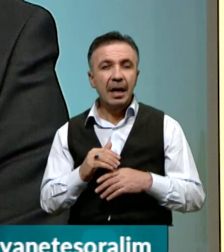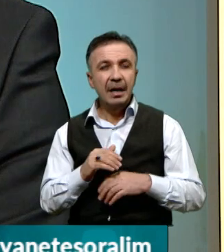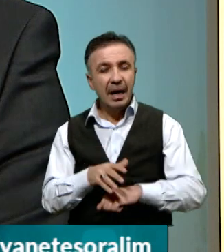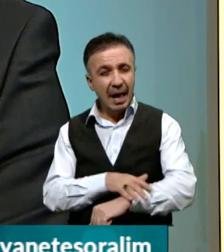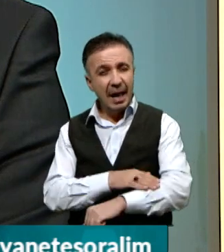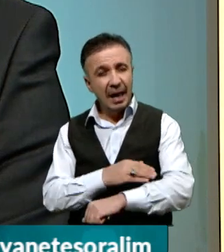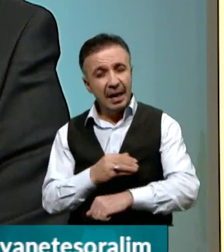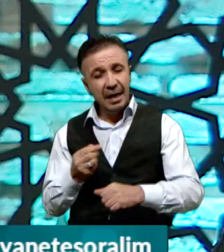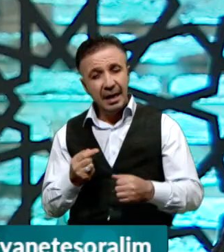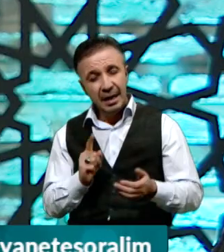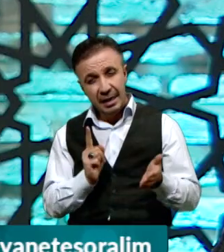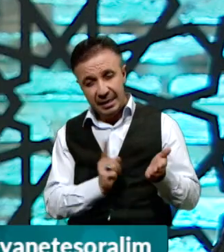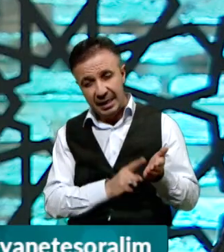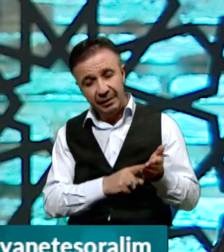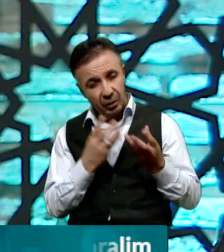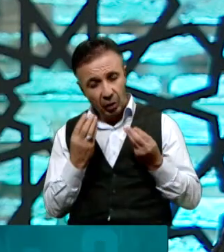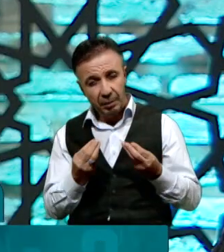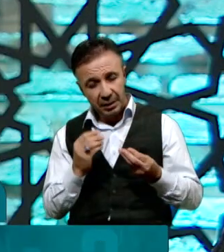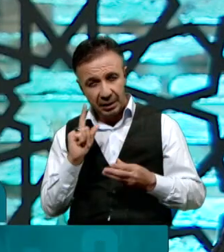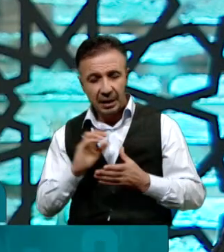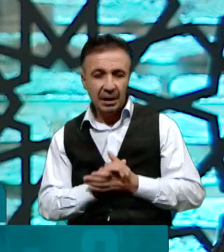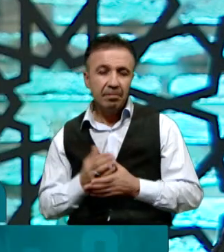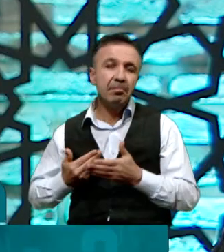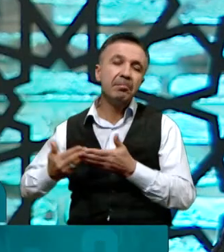çıkıyor. Bunu geçmişte efendim bazı